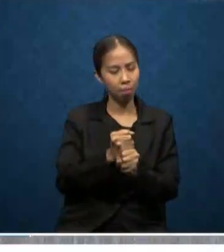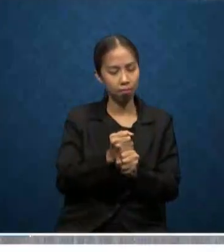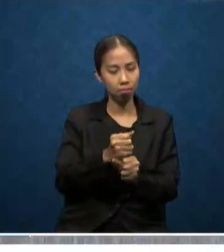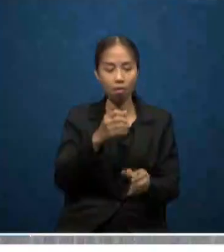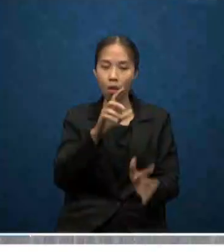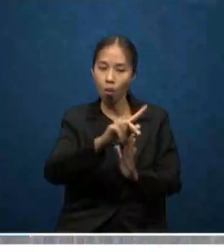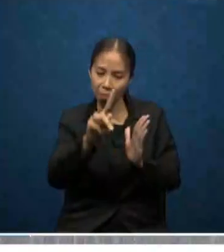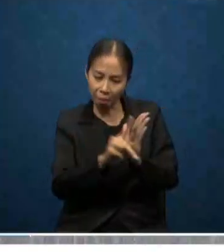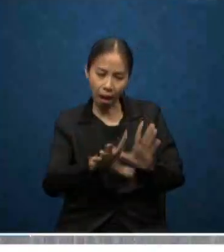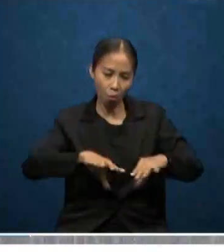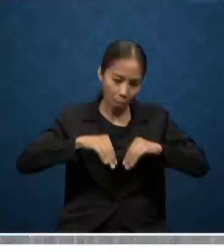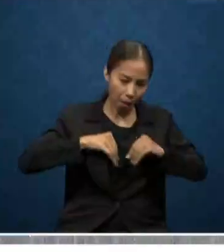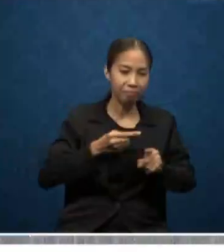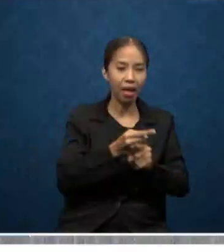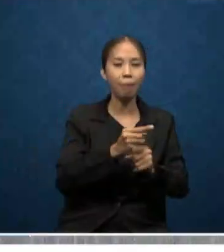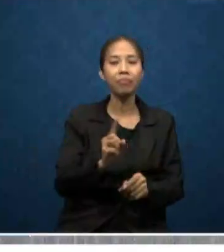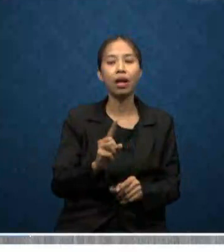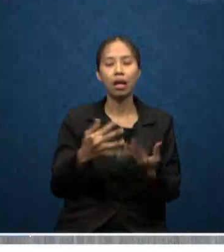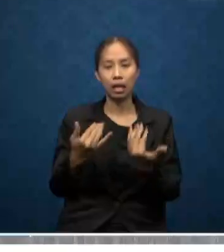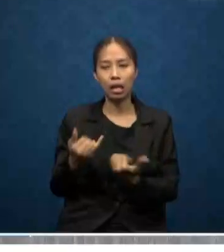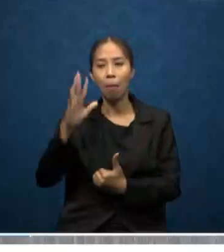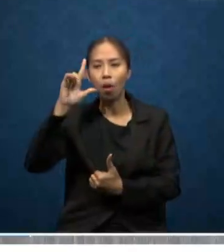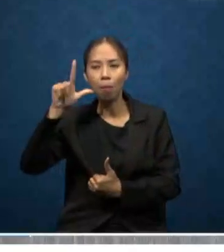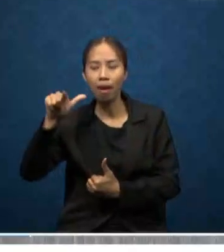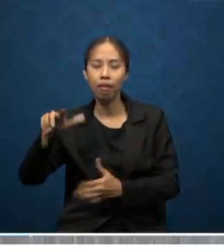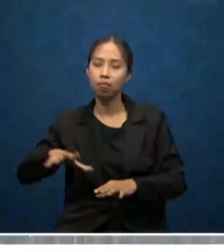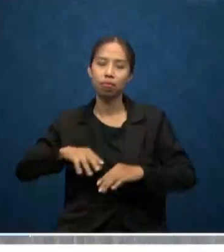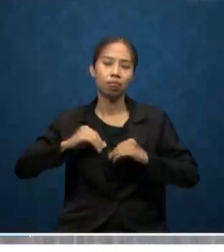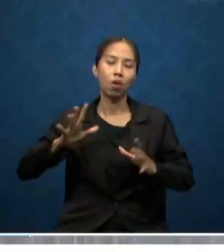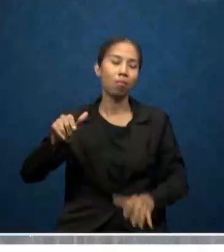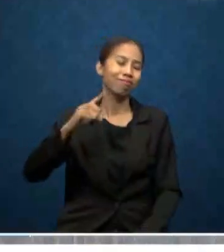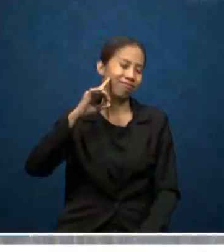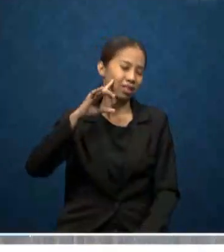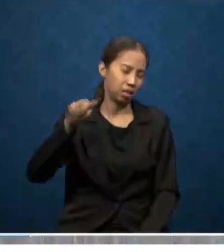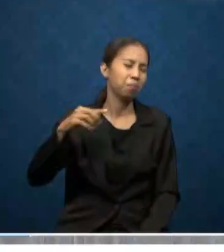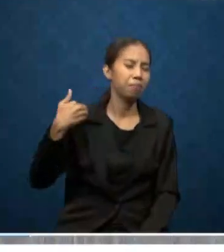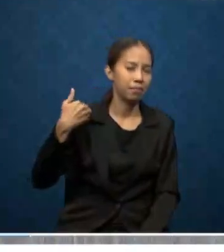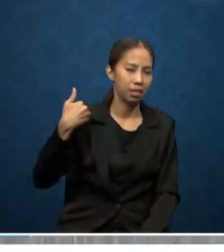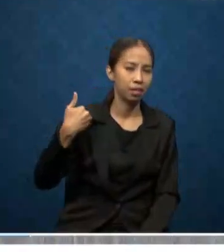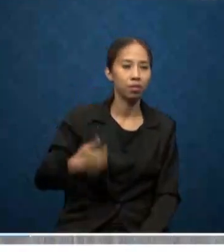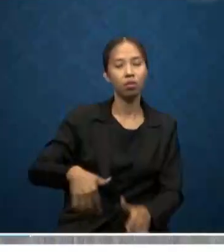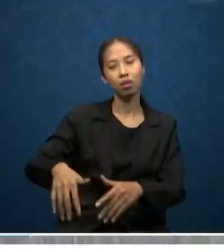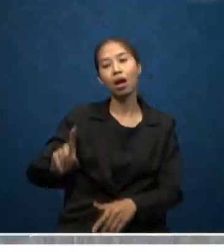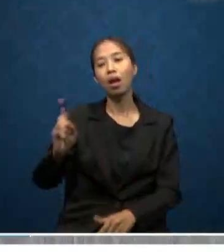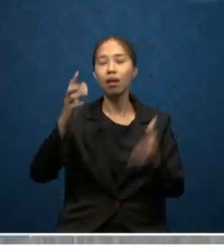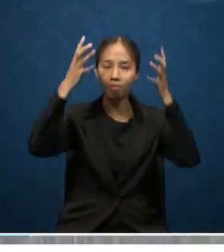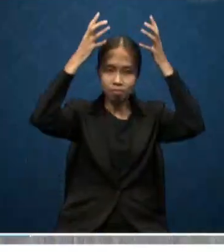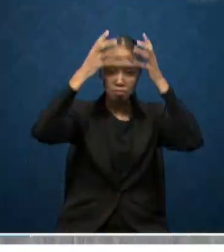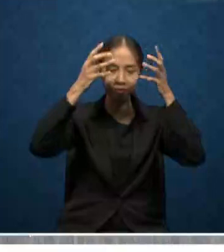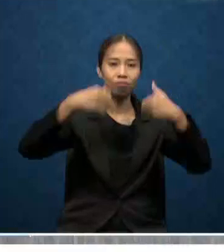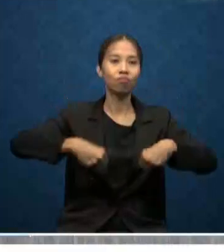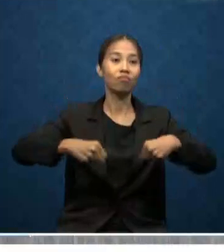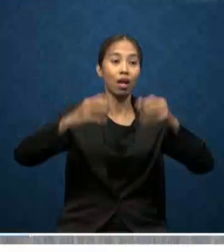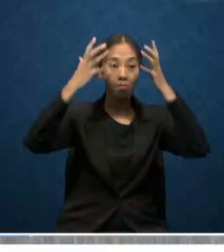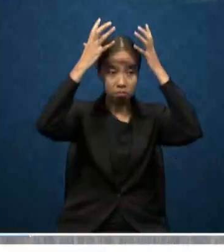ชื่อฟังพ่อแม่บางครั้งเราก็จะเห็นในท้องถิ่นต่างๆแม้แต่หมวกกันน็อกนี่ผมกล้าพูด